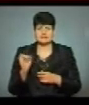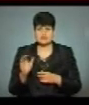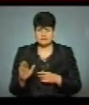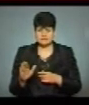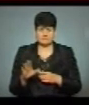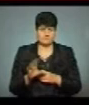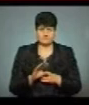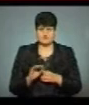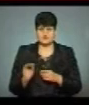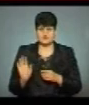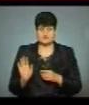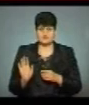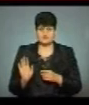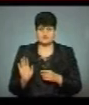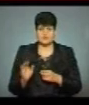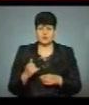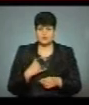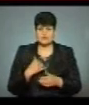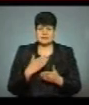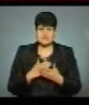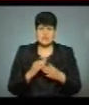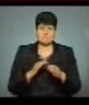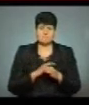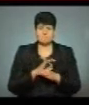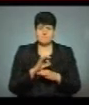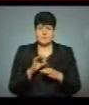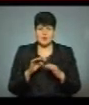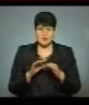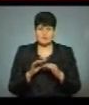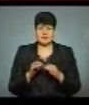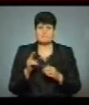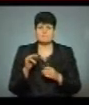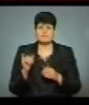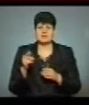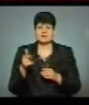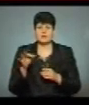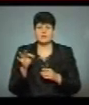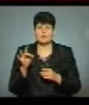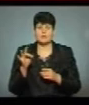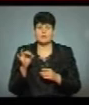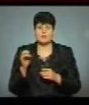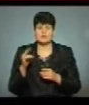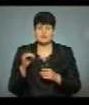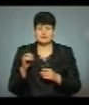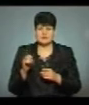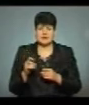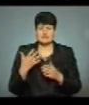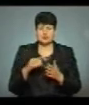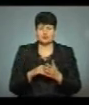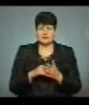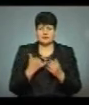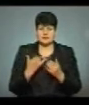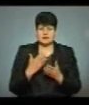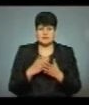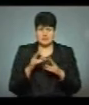Здається, всіх перерахував. У нас є проєктна громада Підгороднянська, яка документи, по які перебувають на